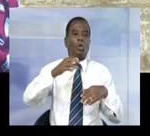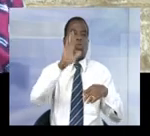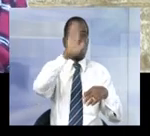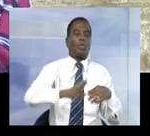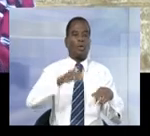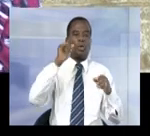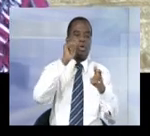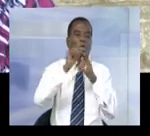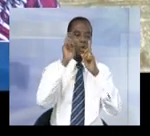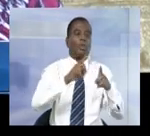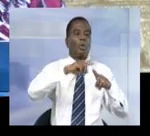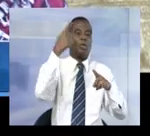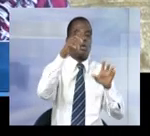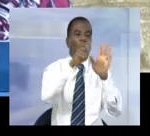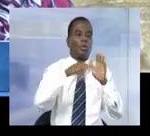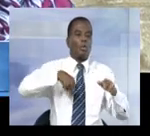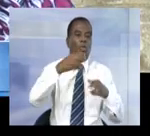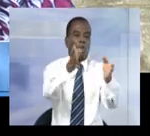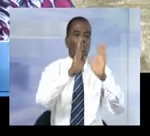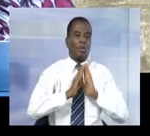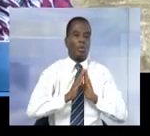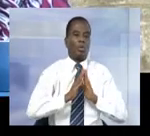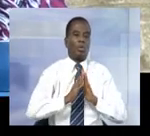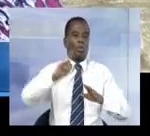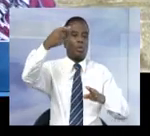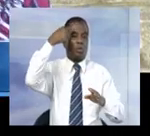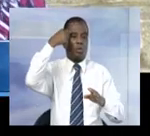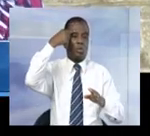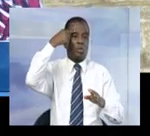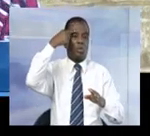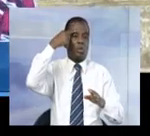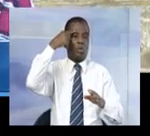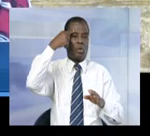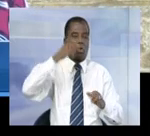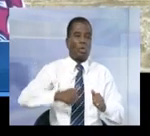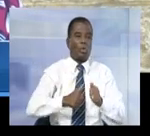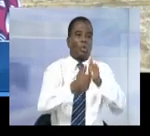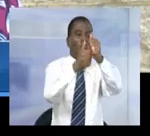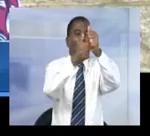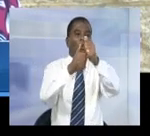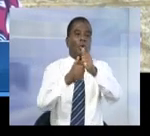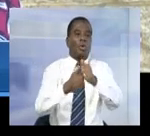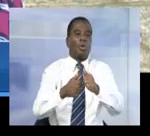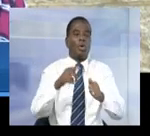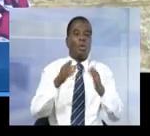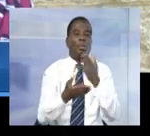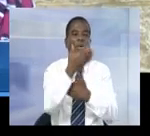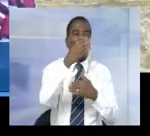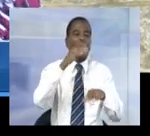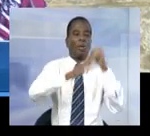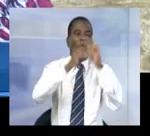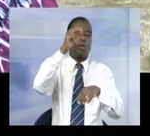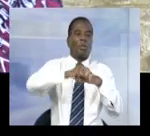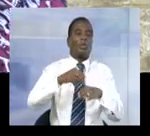mesure. Seulement, nous demandons au gouvernement d'accompagner cette mesure par la construction